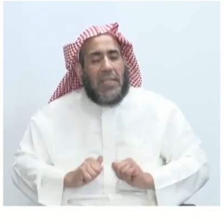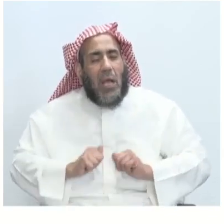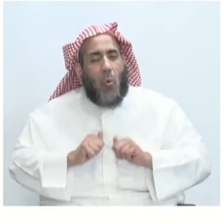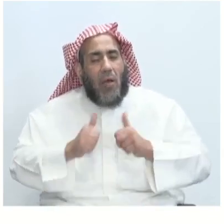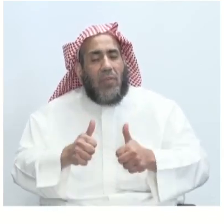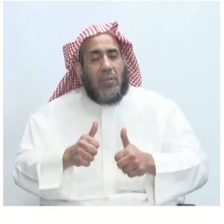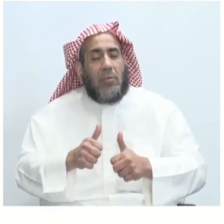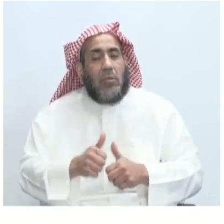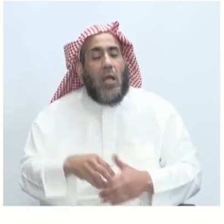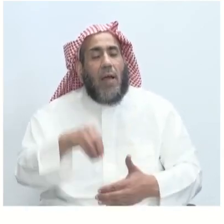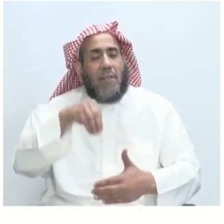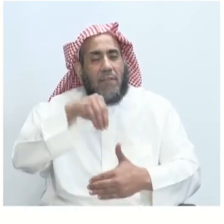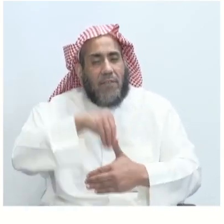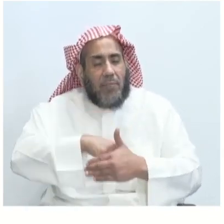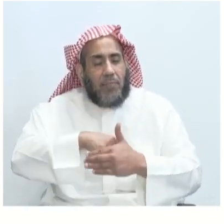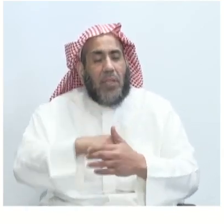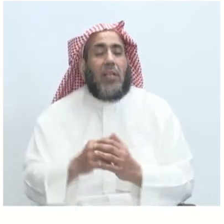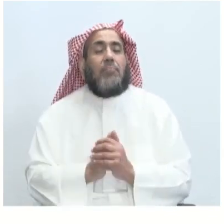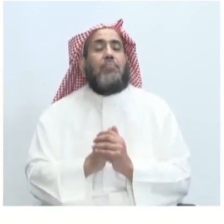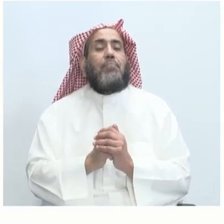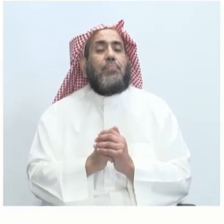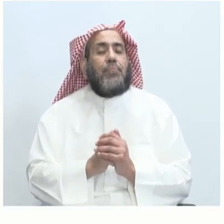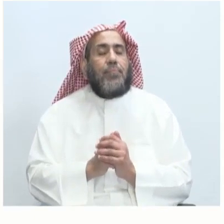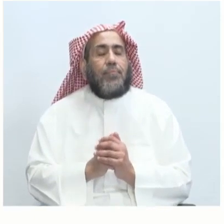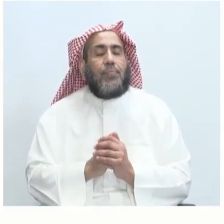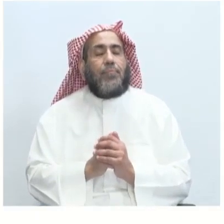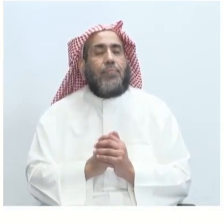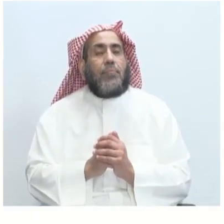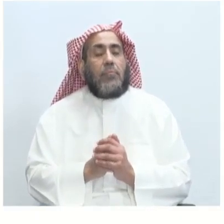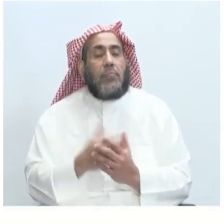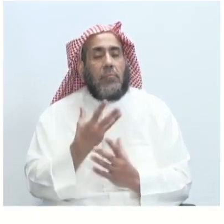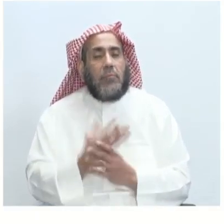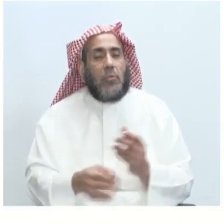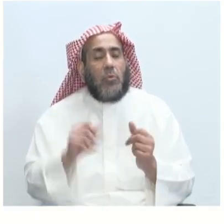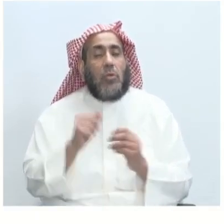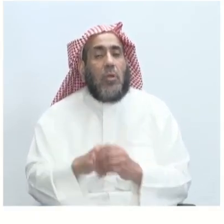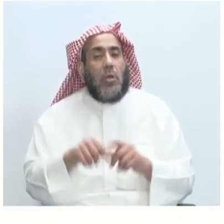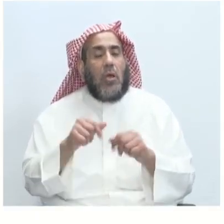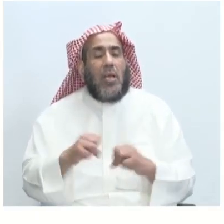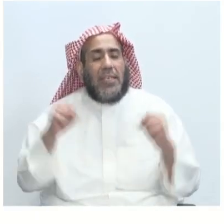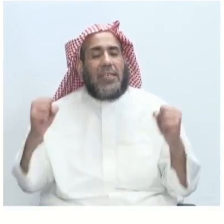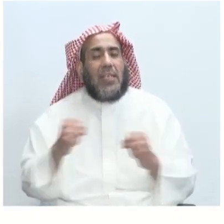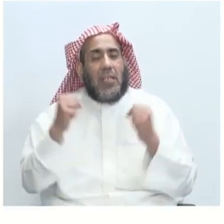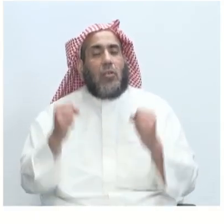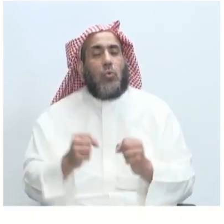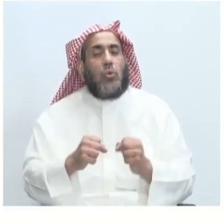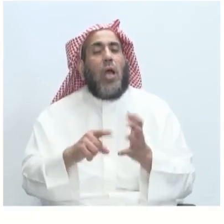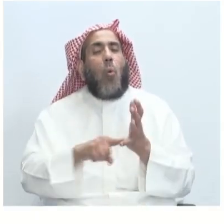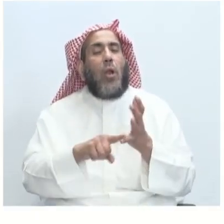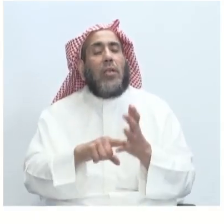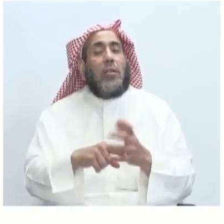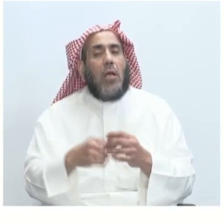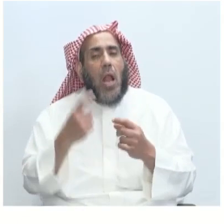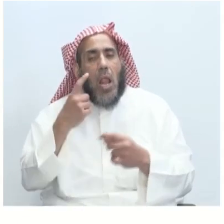بدوافع الموجوده لدينا ابنائي وبناتي الطلاب هذا نشاط استهلالي